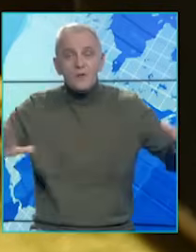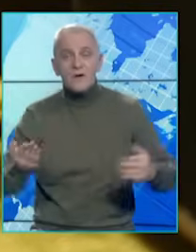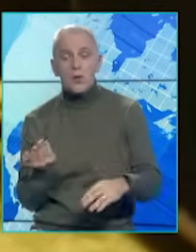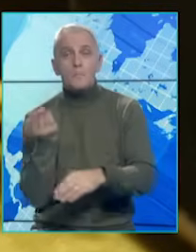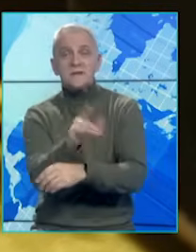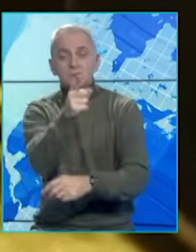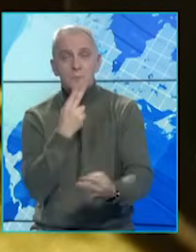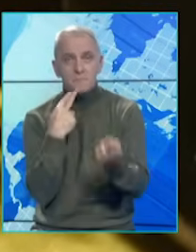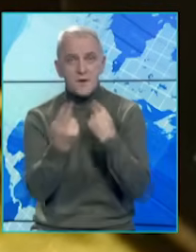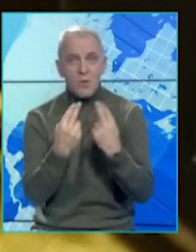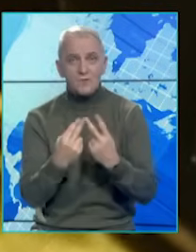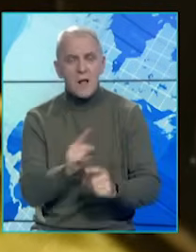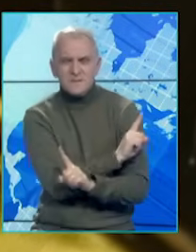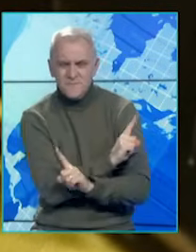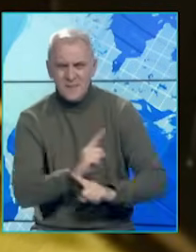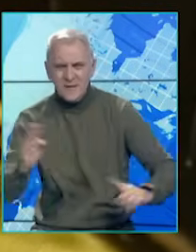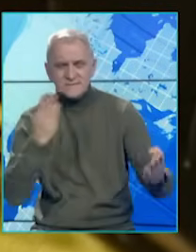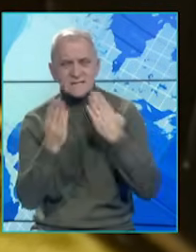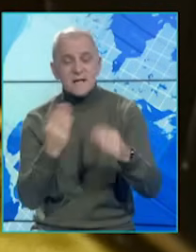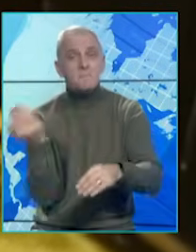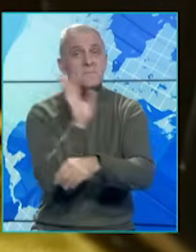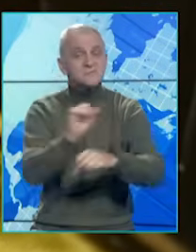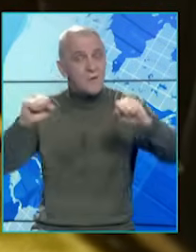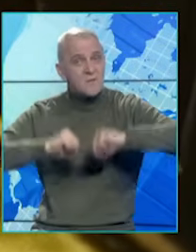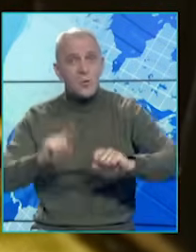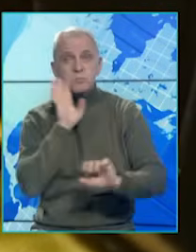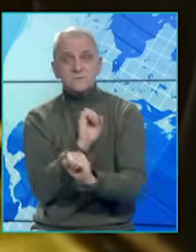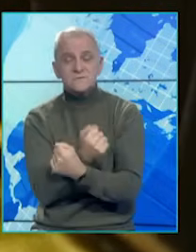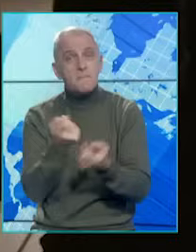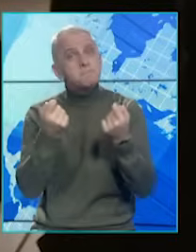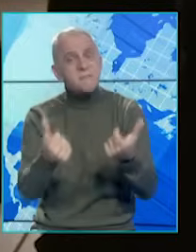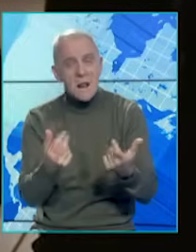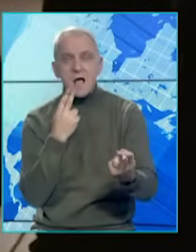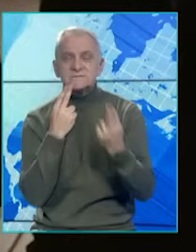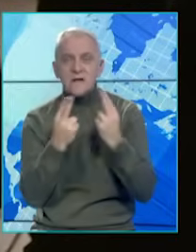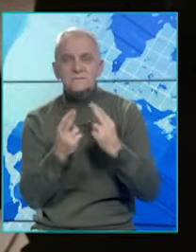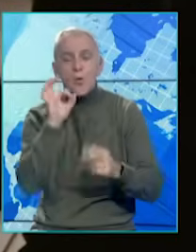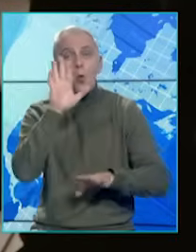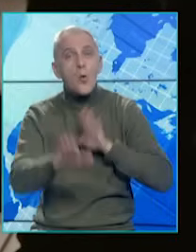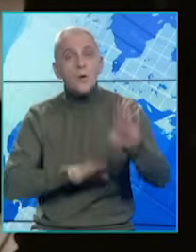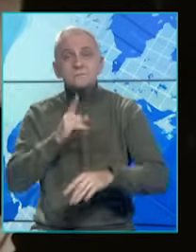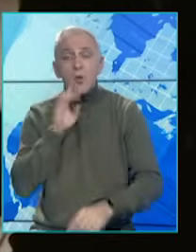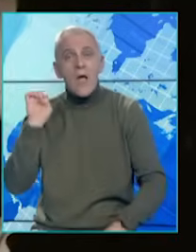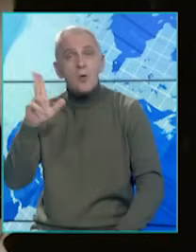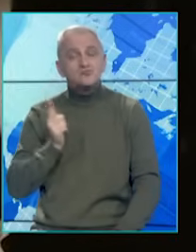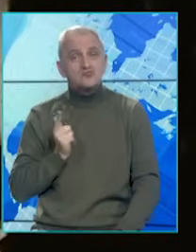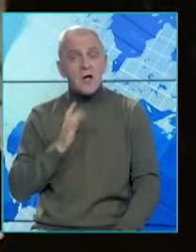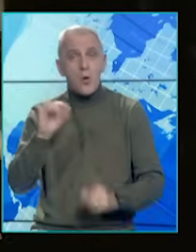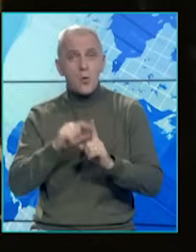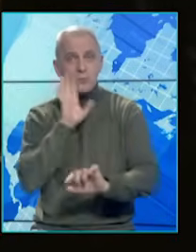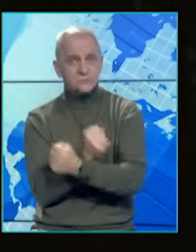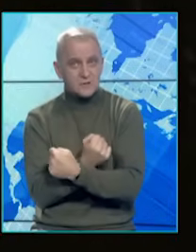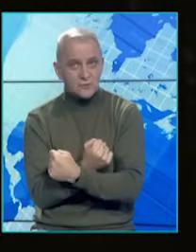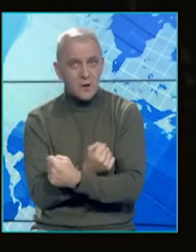otvaranju pristupnih pregovora. Niz sastanaka s predstavnicima vlasti u BiH prilika su za razgovor o koracima koje EU očekuje od naše